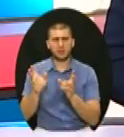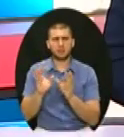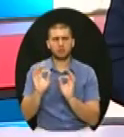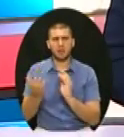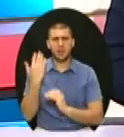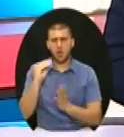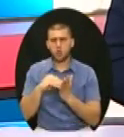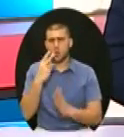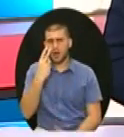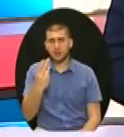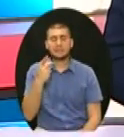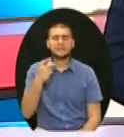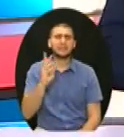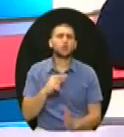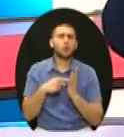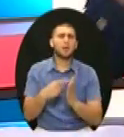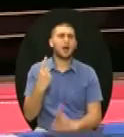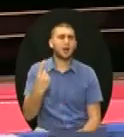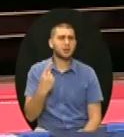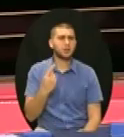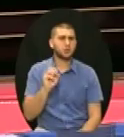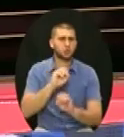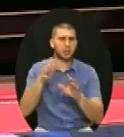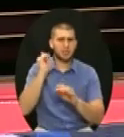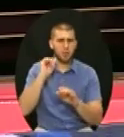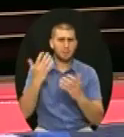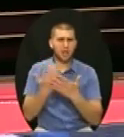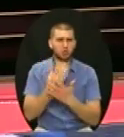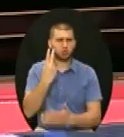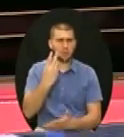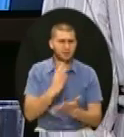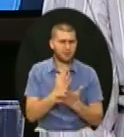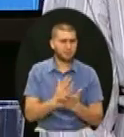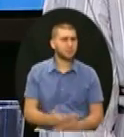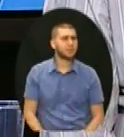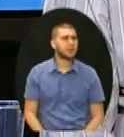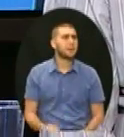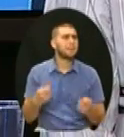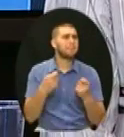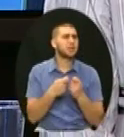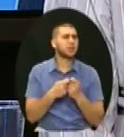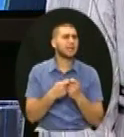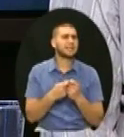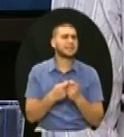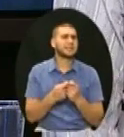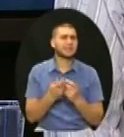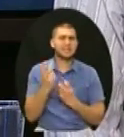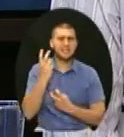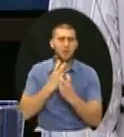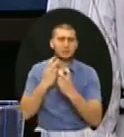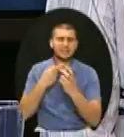שלא הספק לראות, אבל זה רק דוגמה אחת. זה שודר אתמול במסגרת חדשות 2. תראי, בעניין של סיקור אינפורמטיבי, באמת,